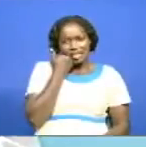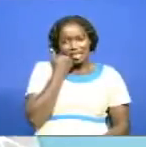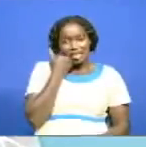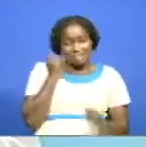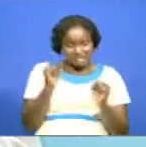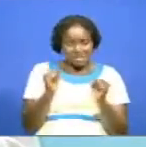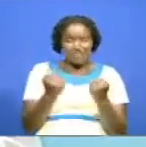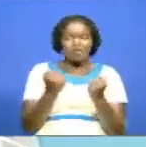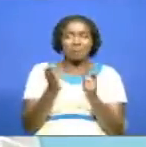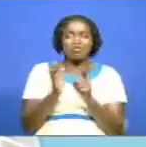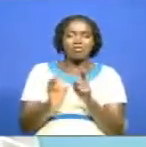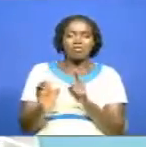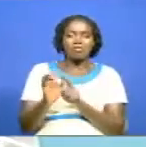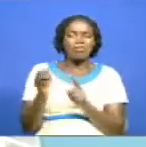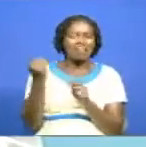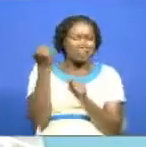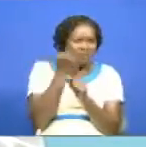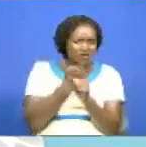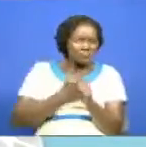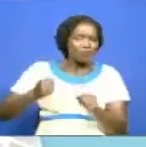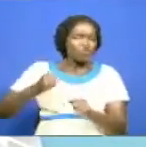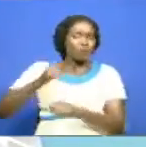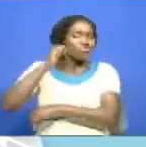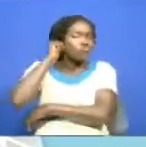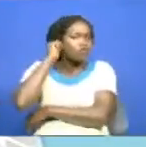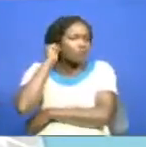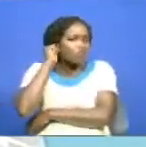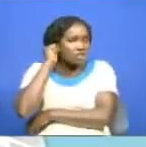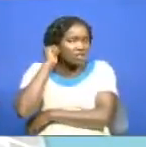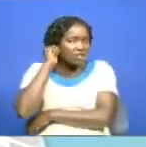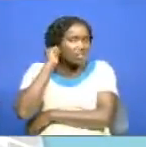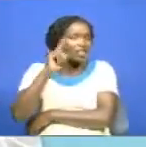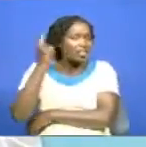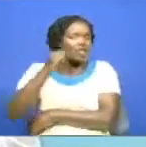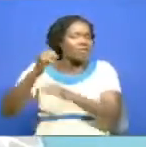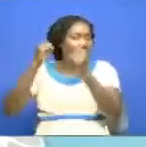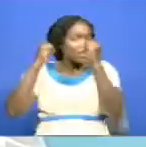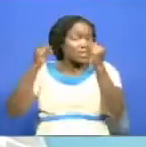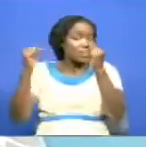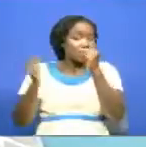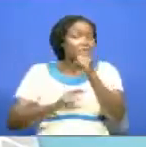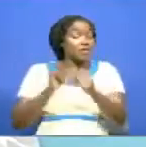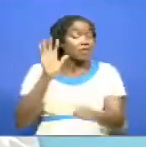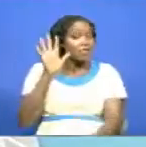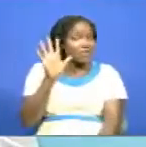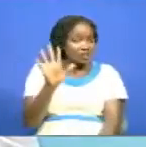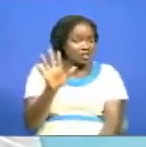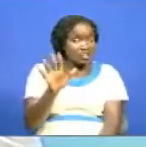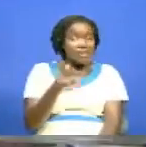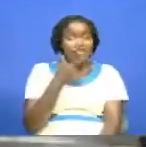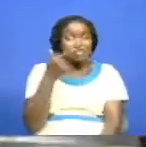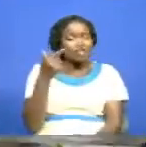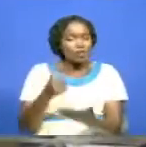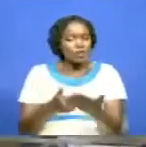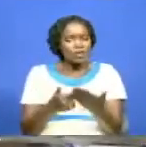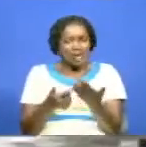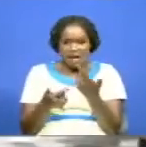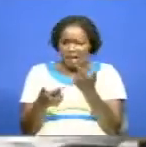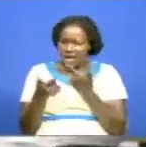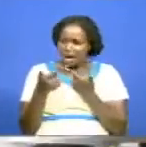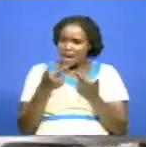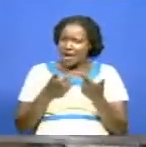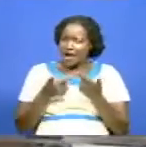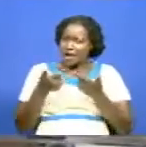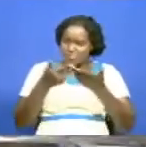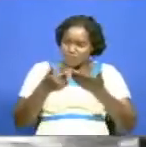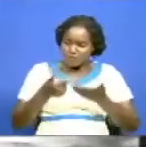salama. Lakini wamekataa kutusikiza. Tukaitisha mgomo wa kwanza mwezi wa 5. Wakatuambia njooni tuketi